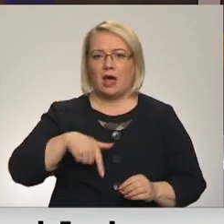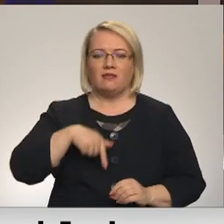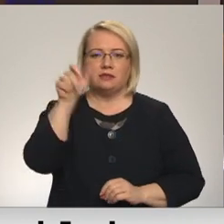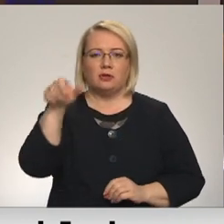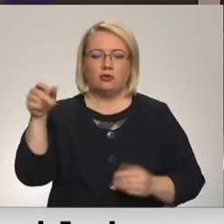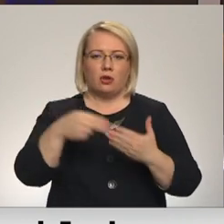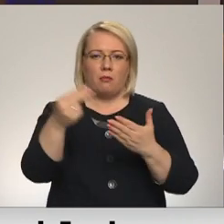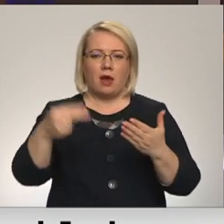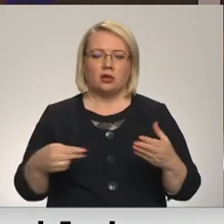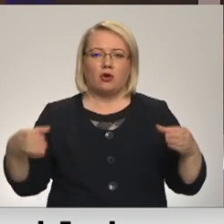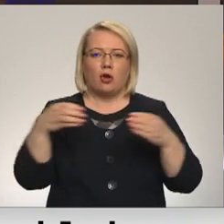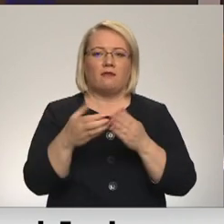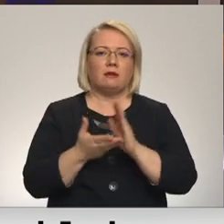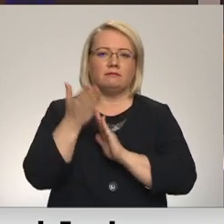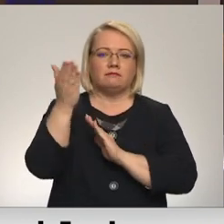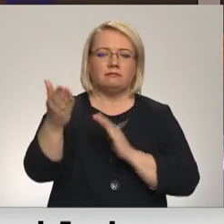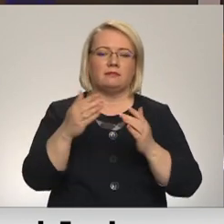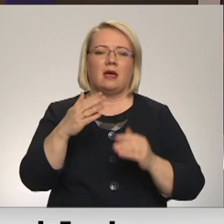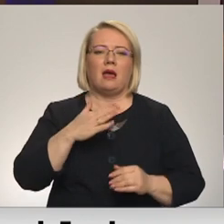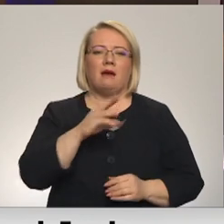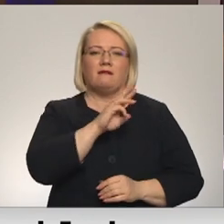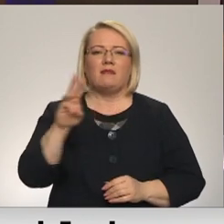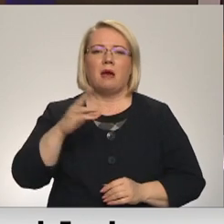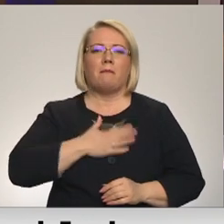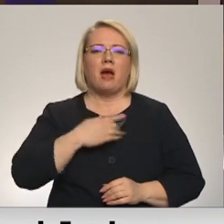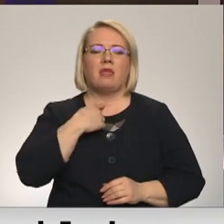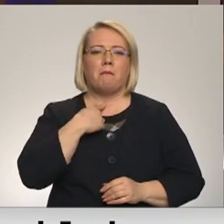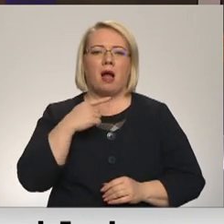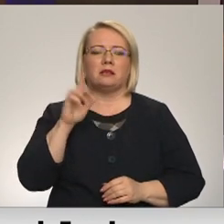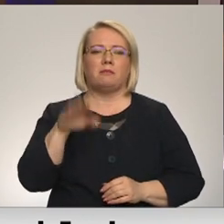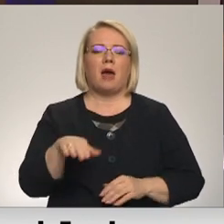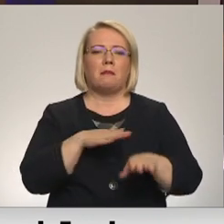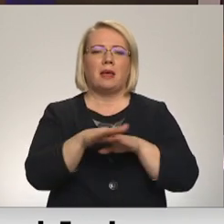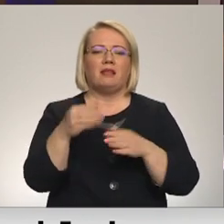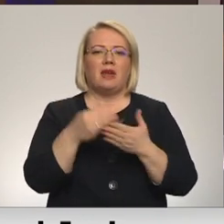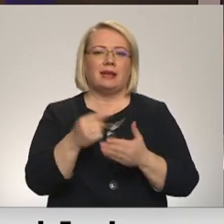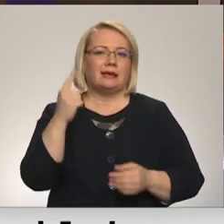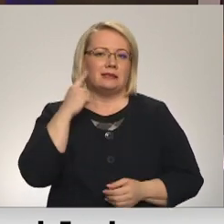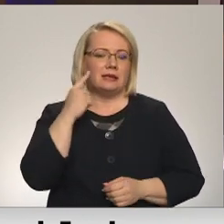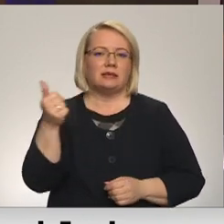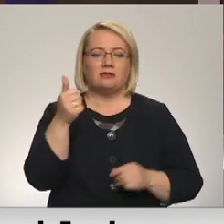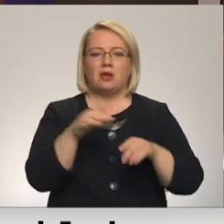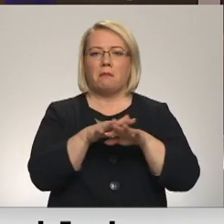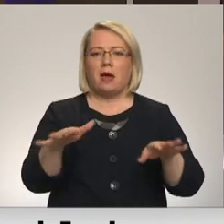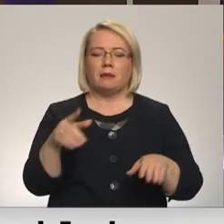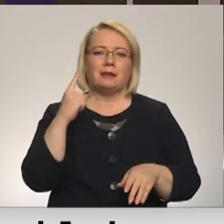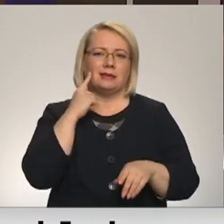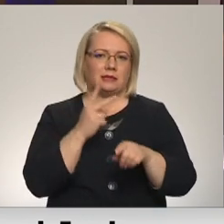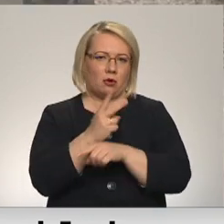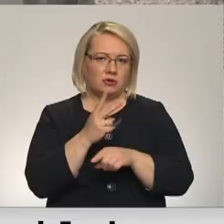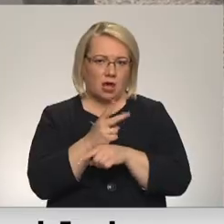pilsoņu parakstītu kolektīvo iesniegumu portālā Mana Balss LV par pilnvērtīgu dzirdi, sevišķi bērniem ar dzirdes